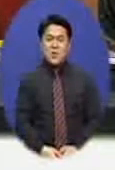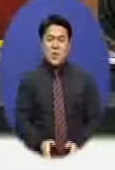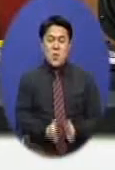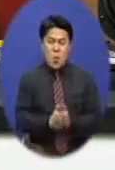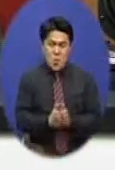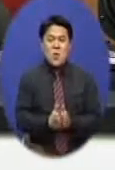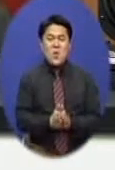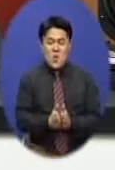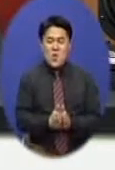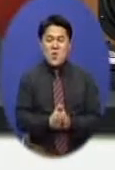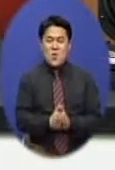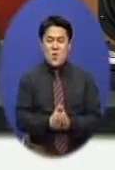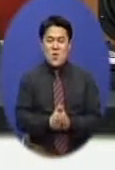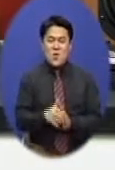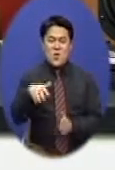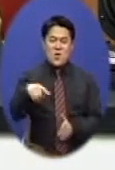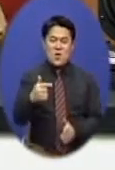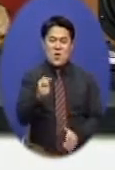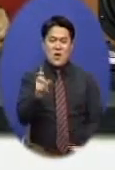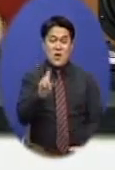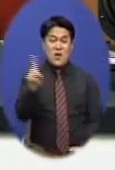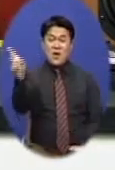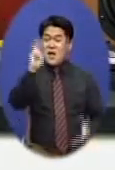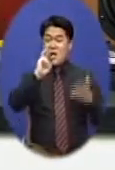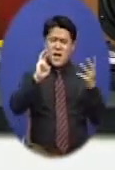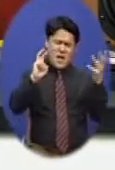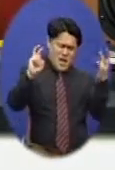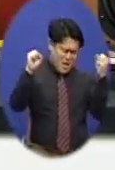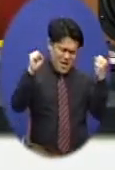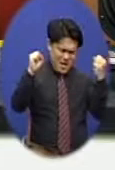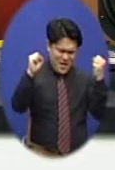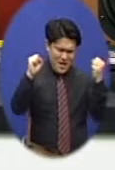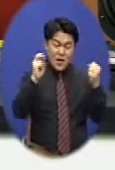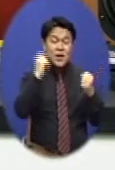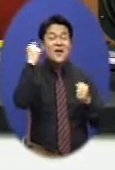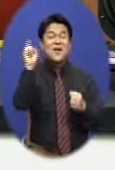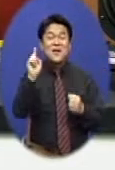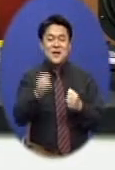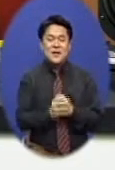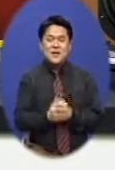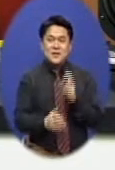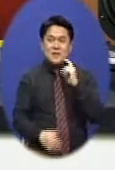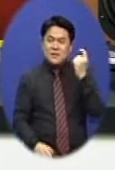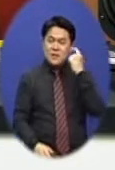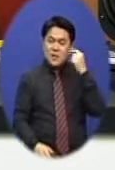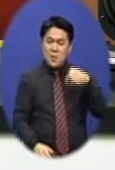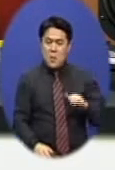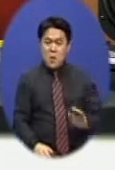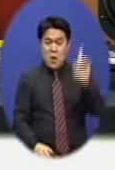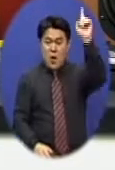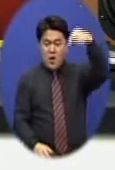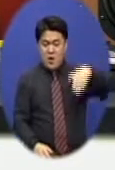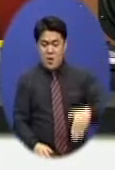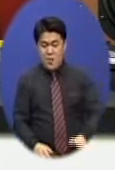우와 춘향아 원인영 씨 어떻게 들었어요? 아니 이 곡이 네. 이렇게 저음 고음이 좀 이렇게 왔다 갔다